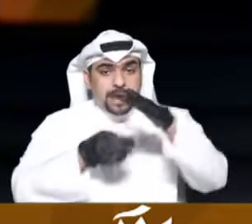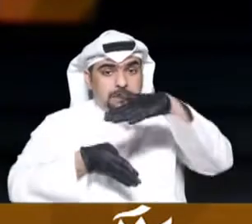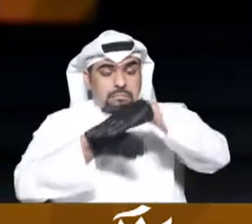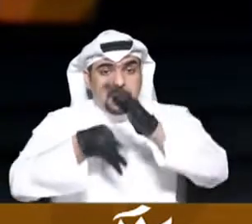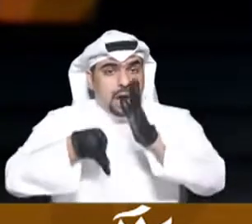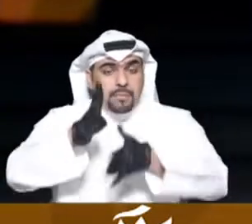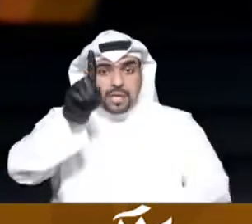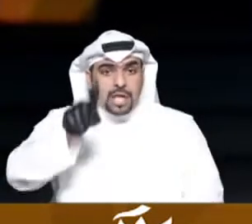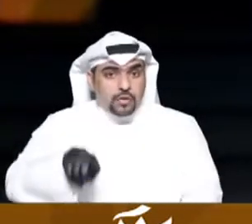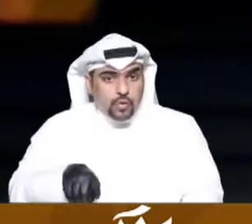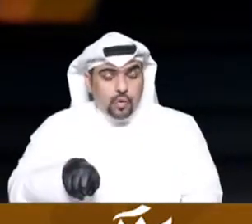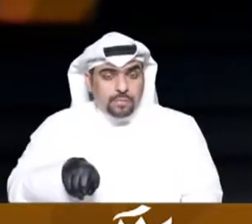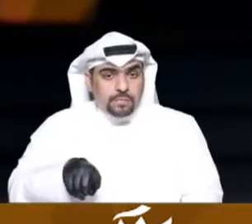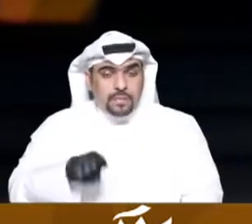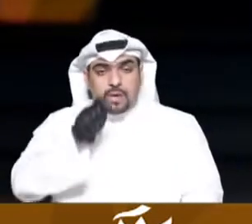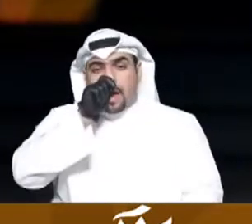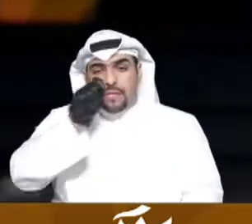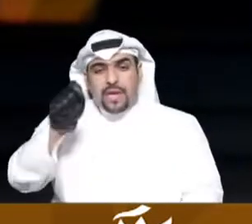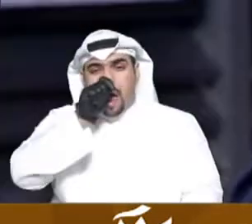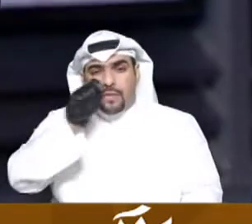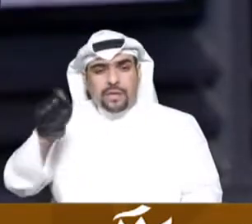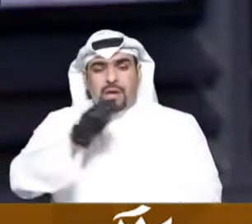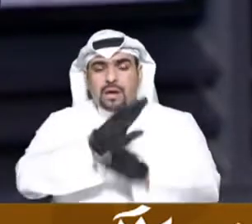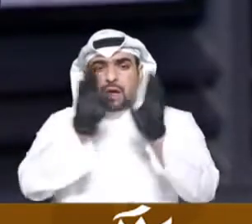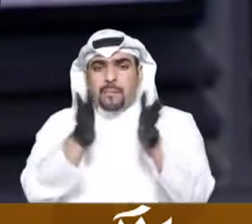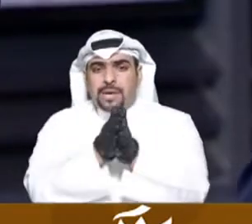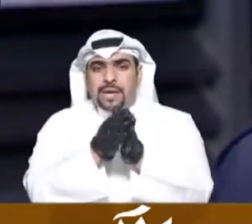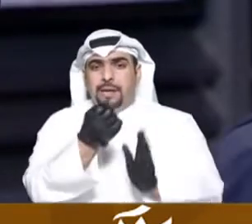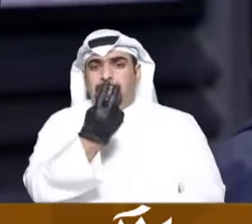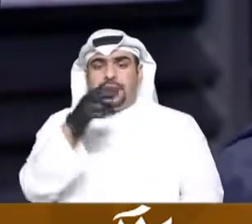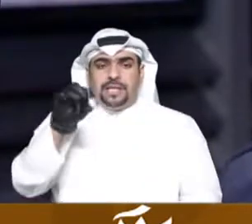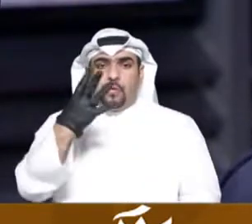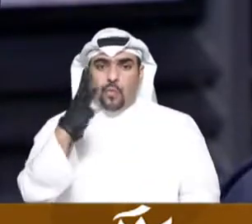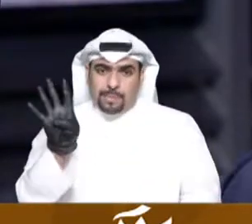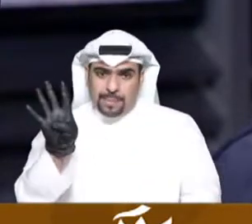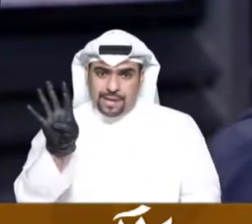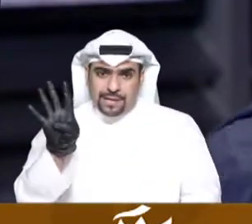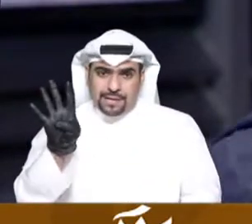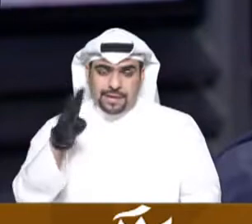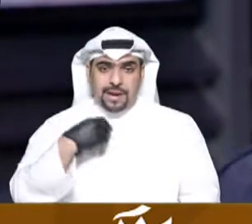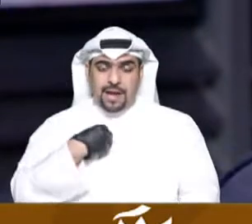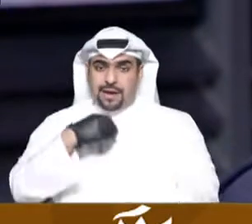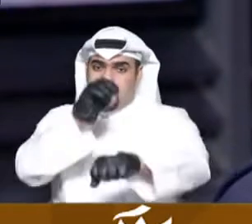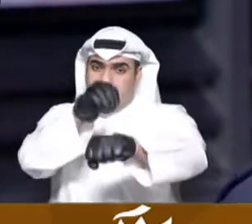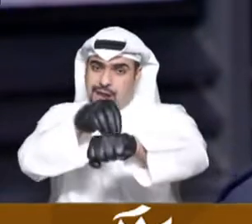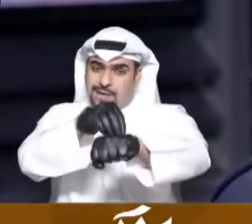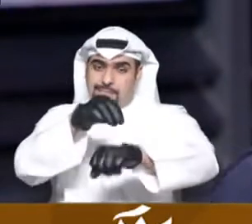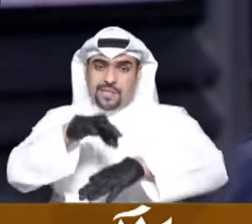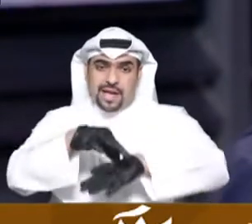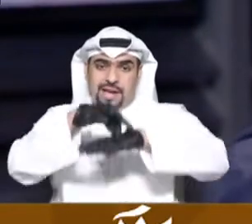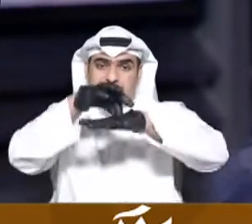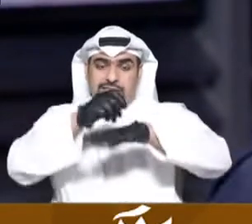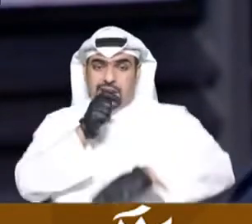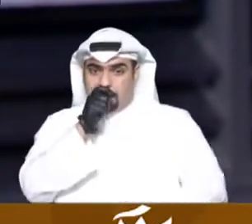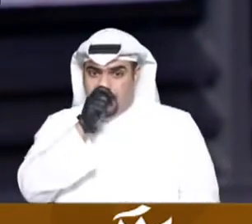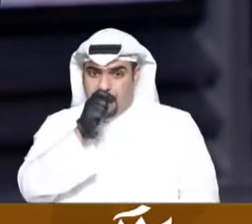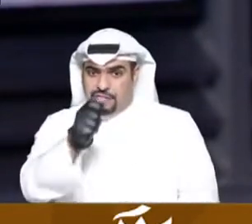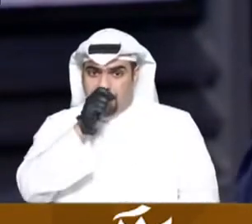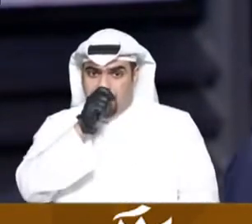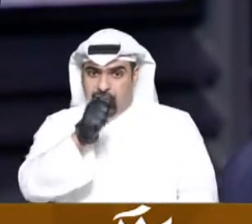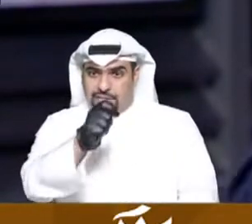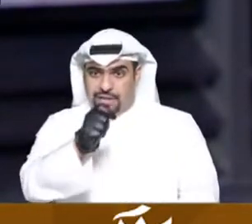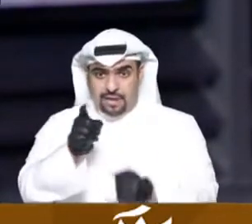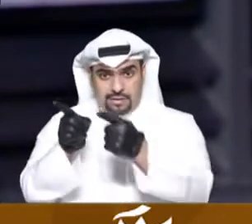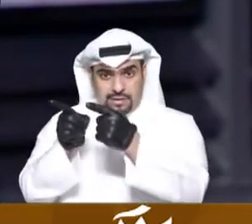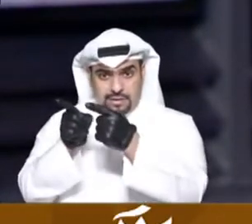في ماشيين في هذا العقوبات. إيه؟ يعني دائما نعلن لنقول حق الناس يا جماعه هذه القضايا وهذه القضايا والاعداد اللي تم